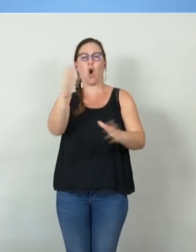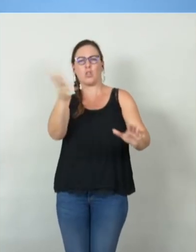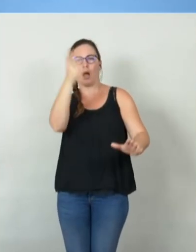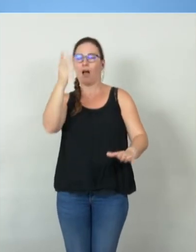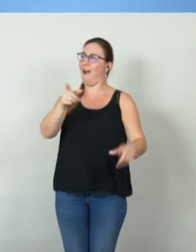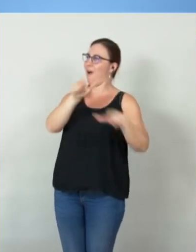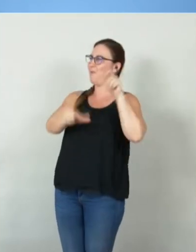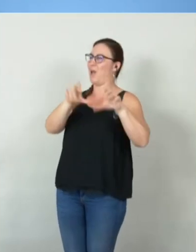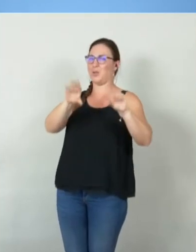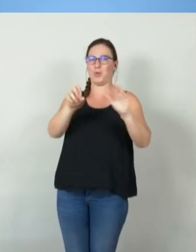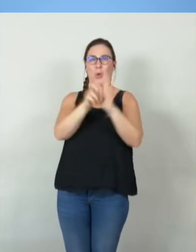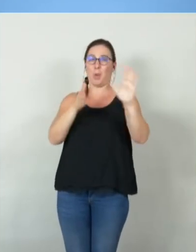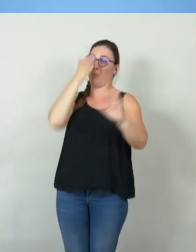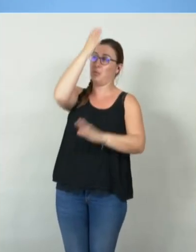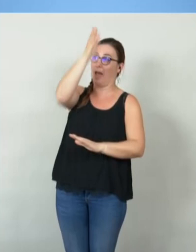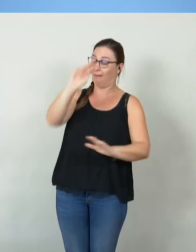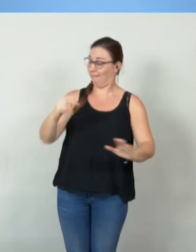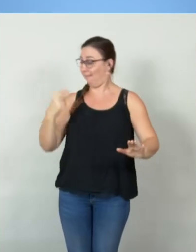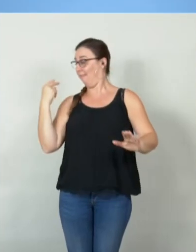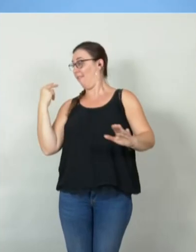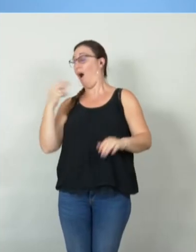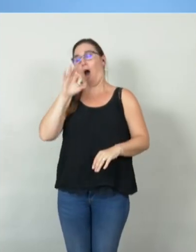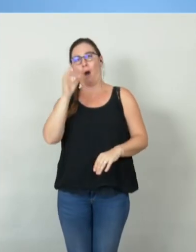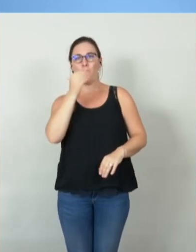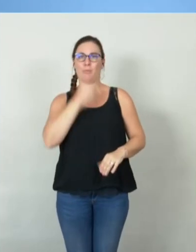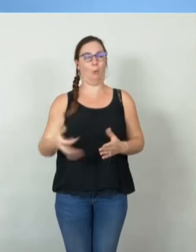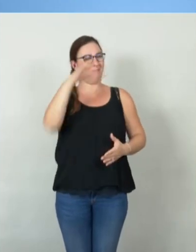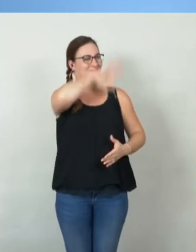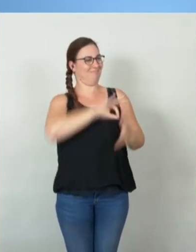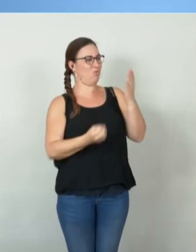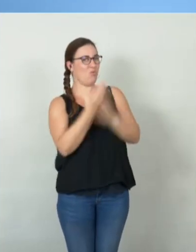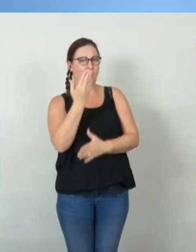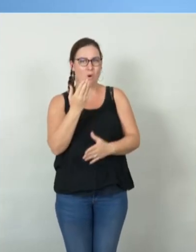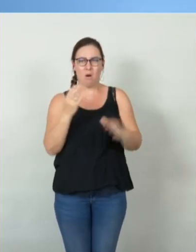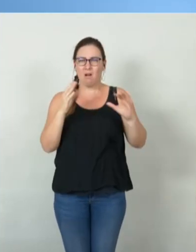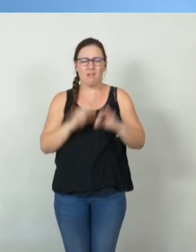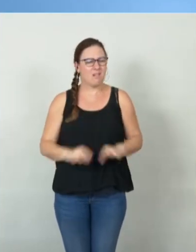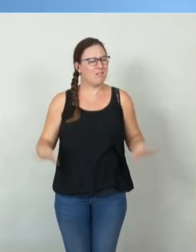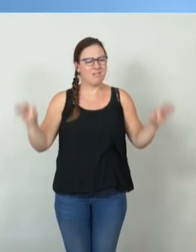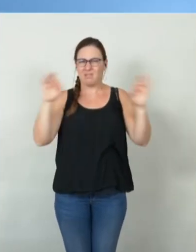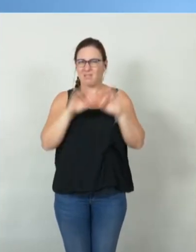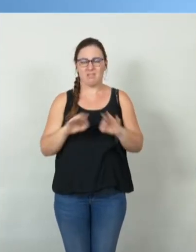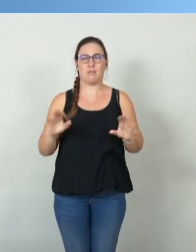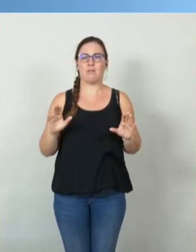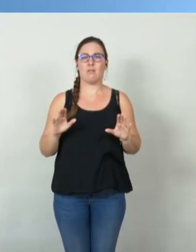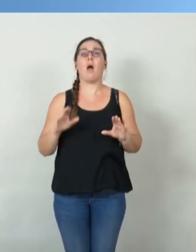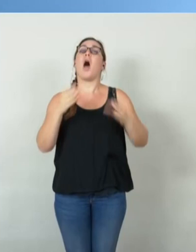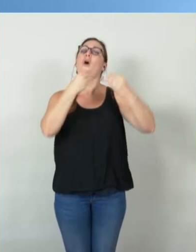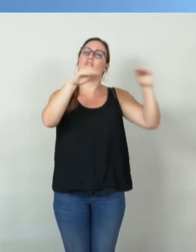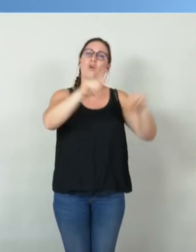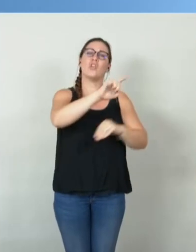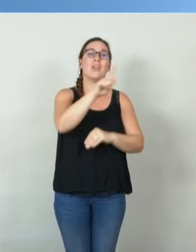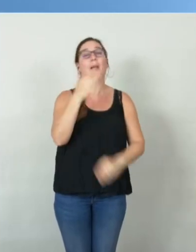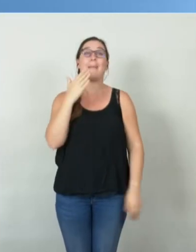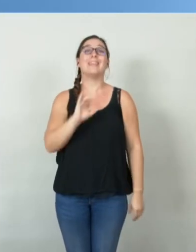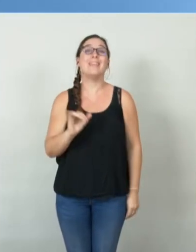Grenoblois du futur pourront avoir des recettes nouvelles aucune aucune alors quand vous vendez GEG merci